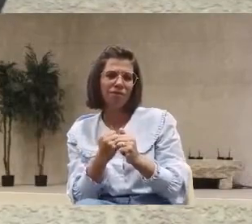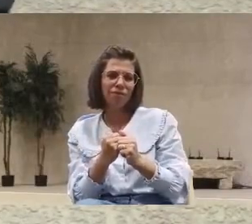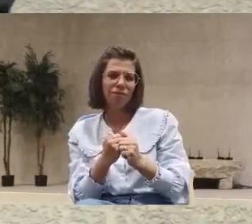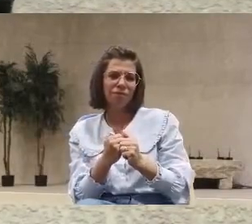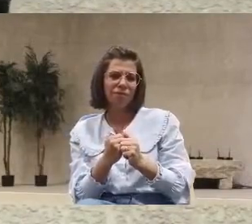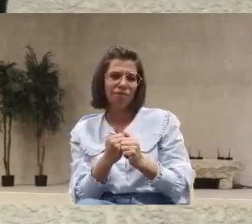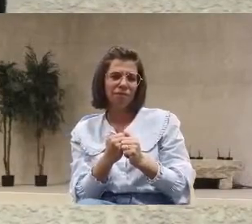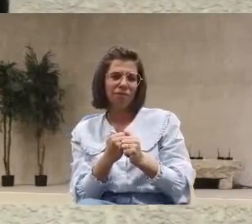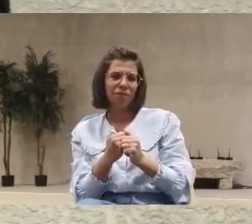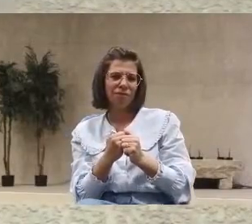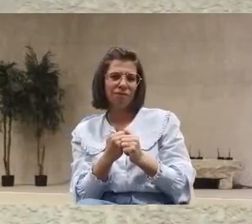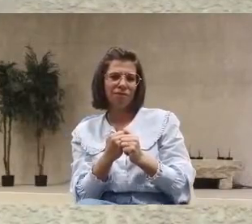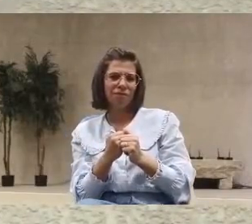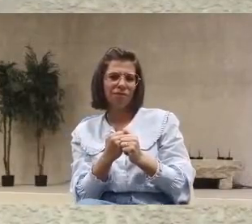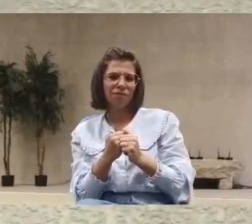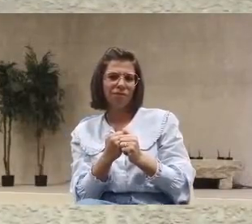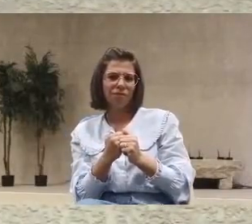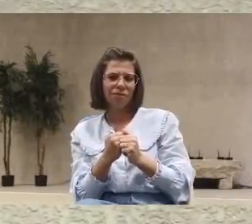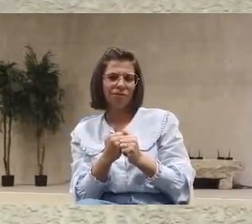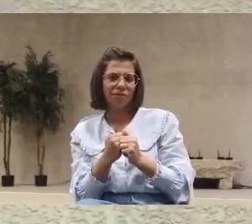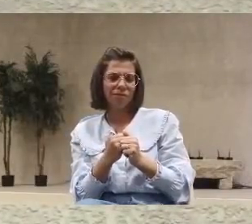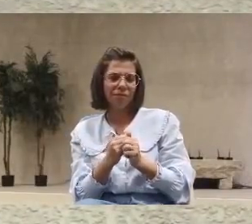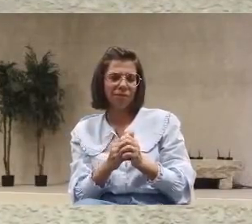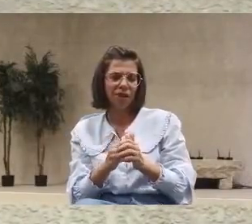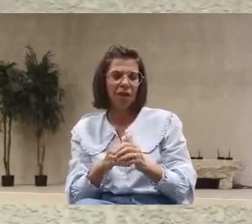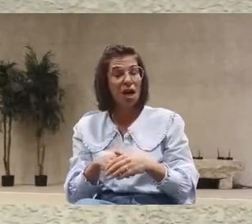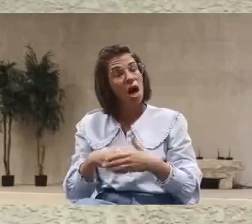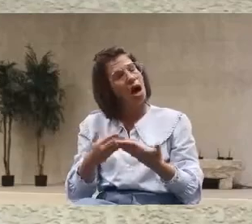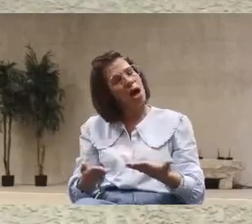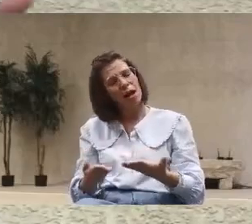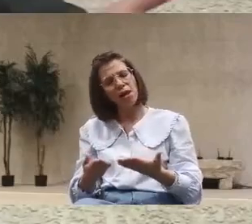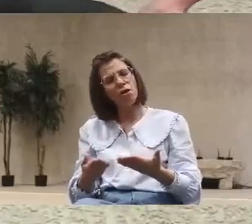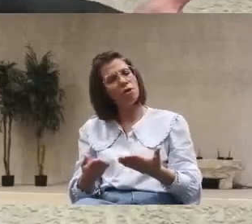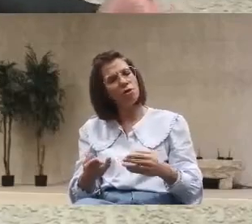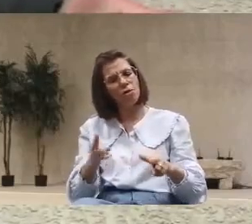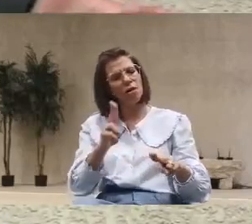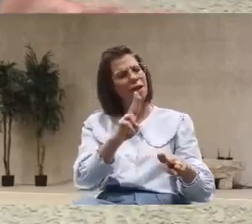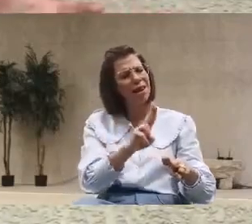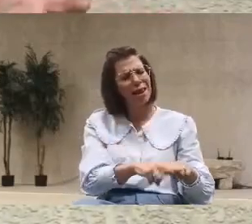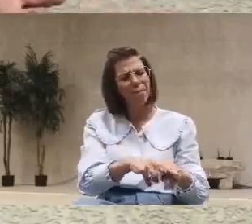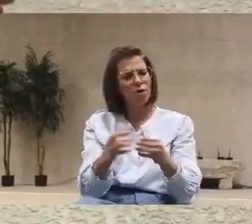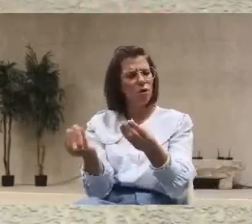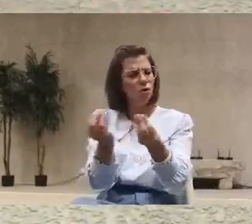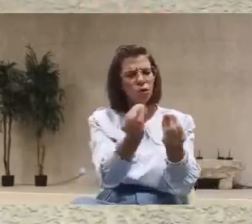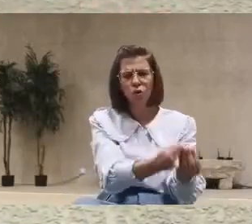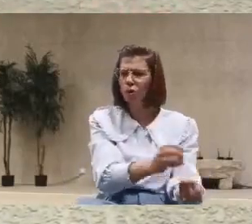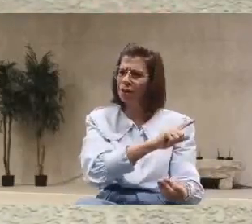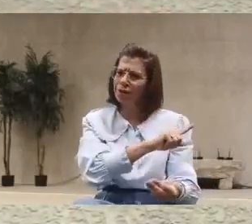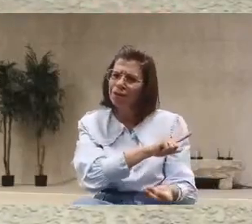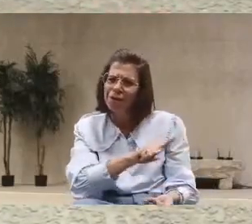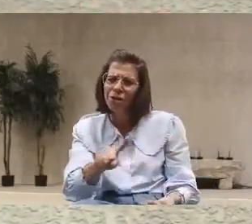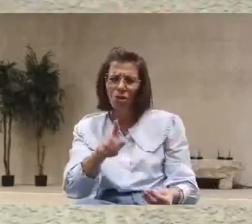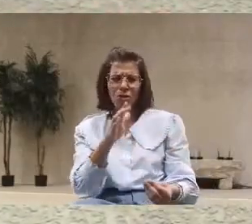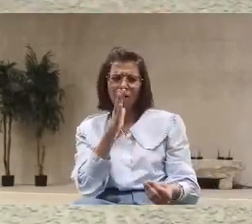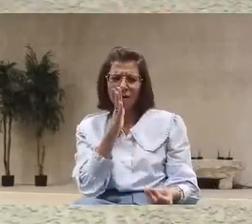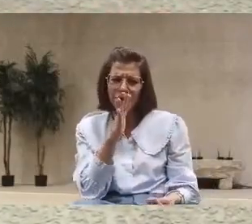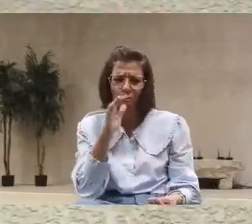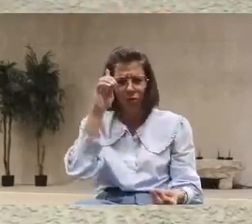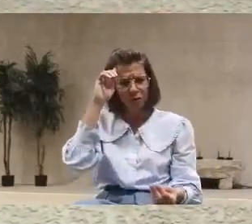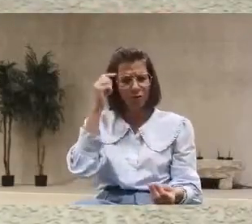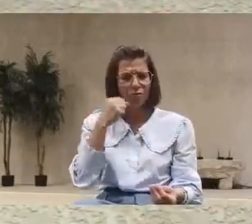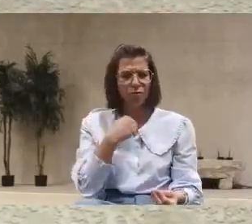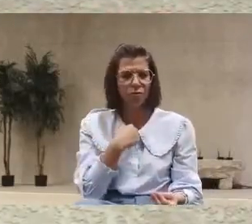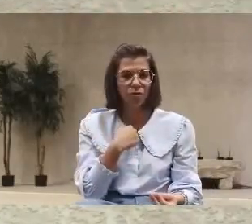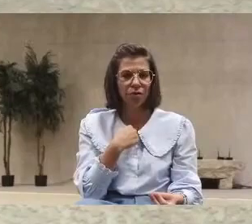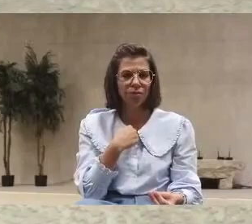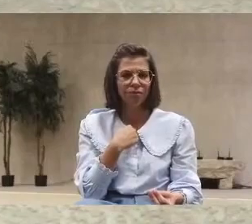tirer en l'air et tu vas t'enfuir et c'est ce qu'il a fait elle dit c'est comme ça que j